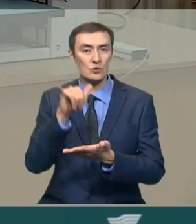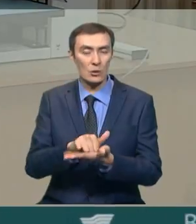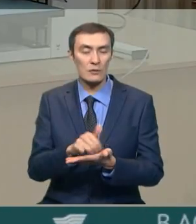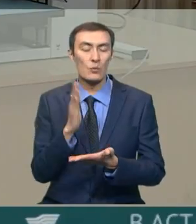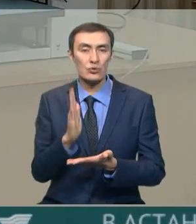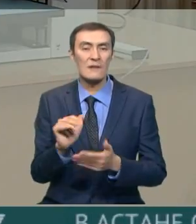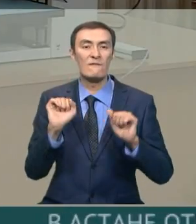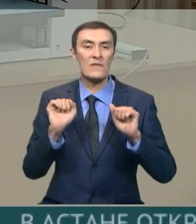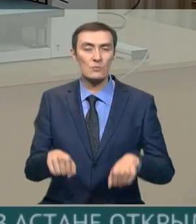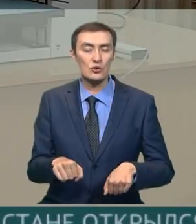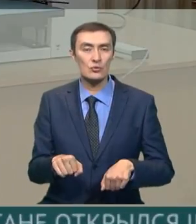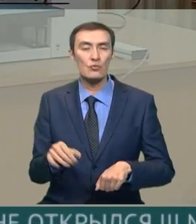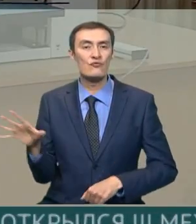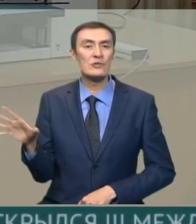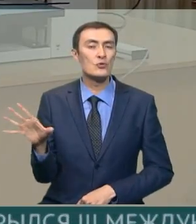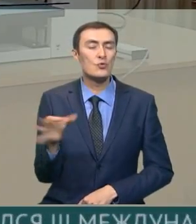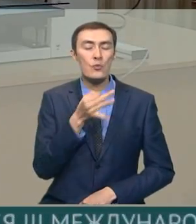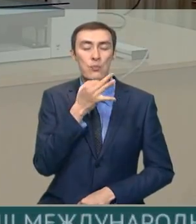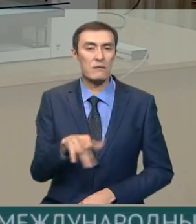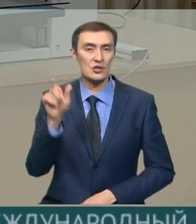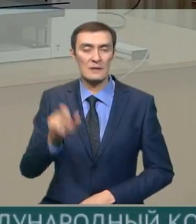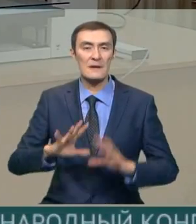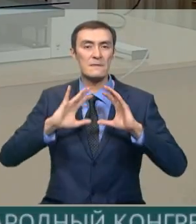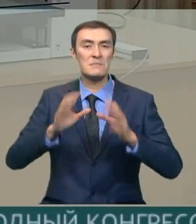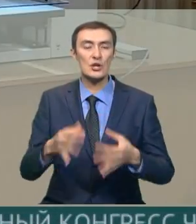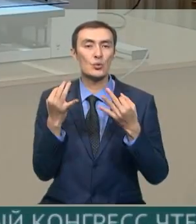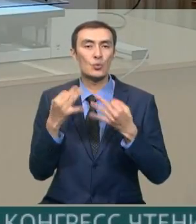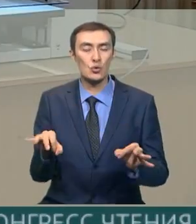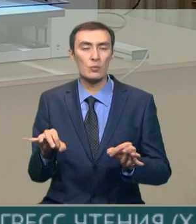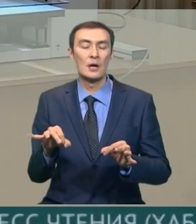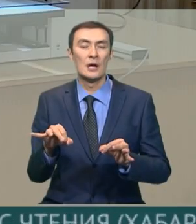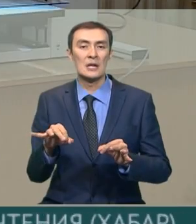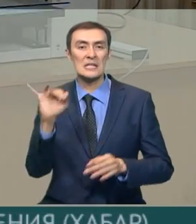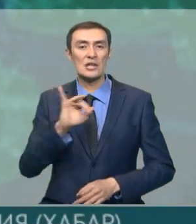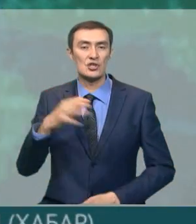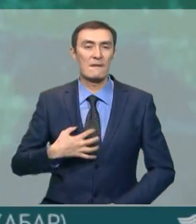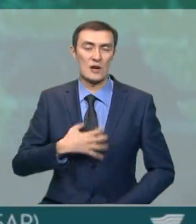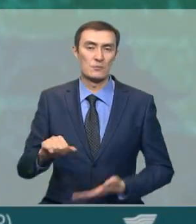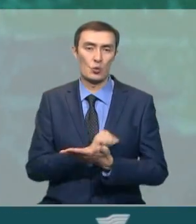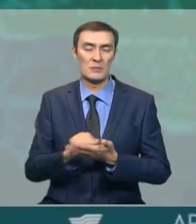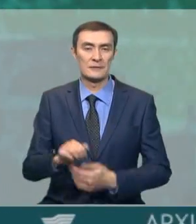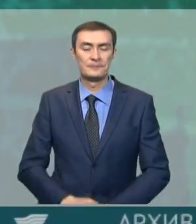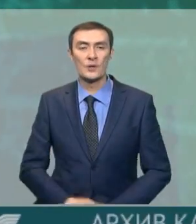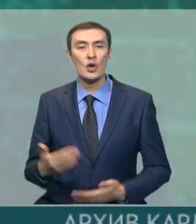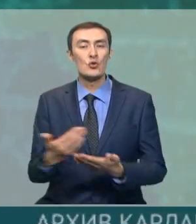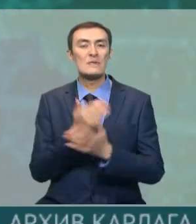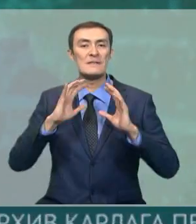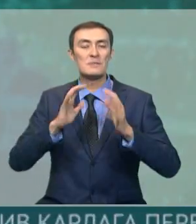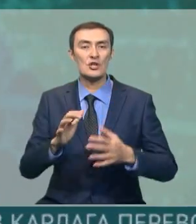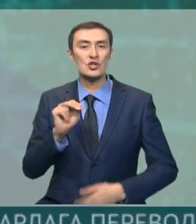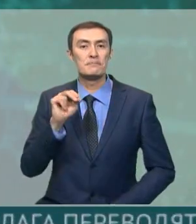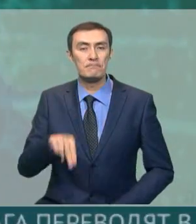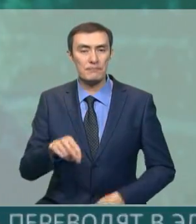возможность вообще у всего мирового пользователя, да, доступ к историческим документам. И о событиях в мире. Режим